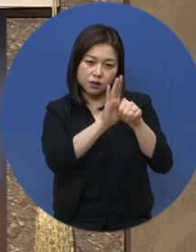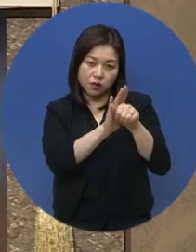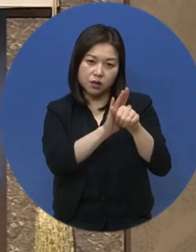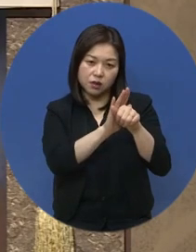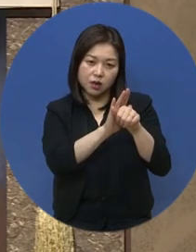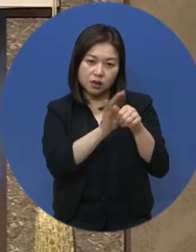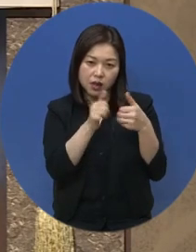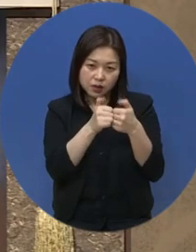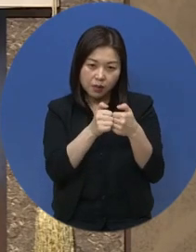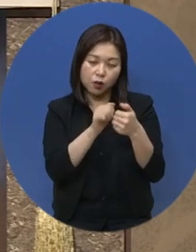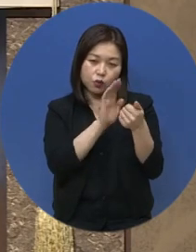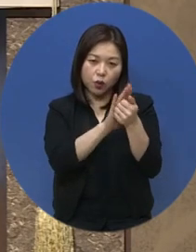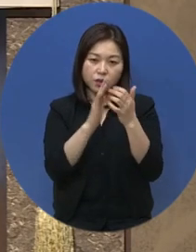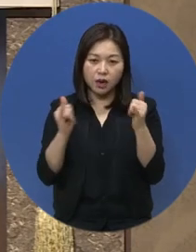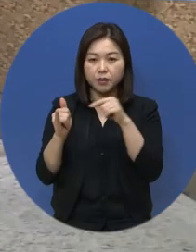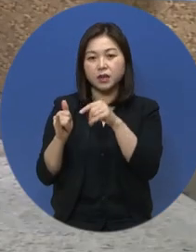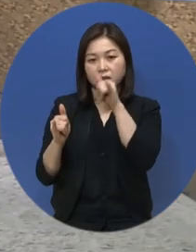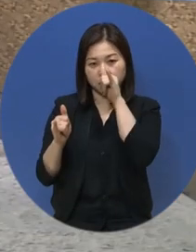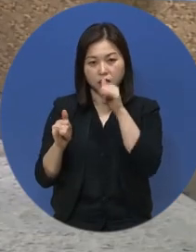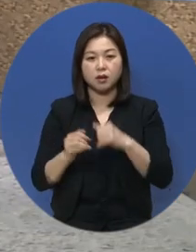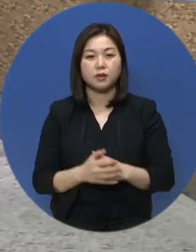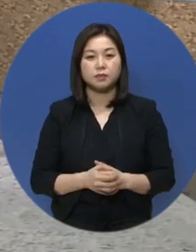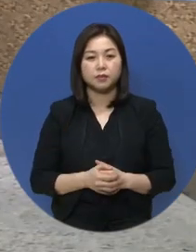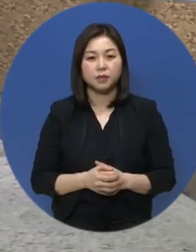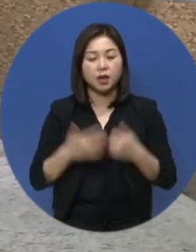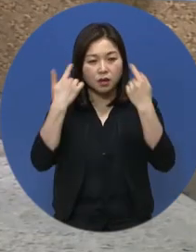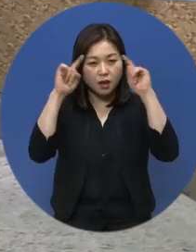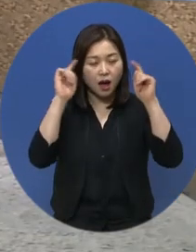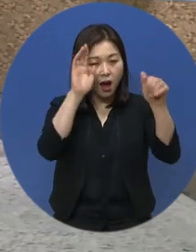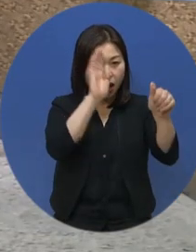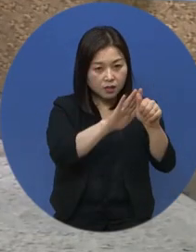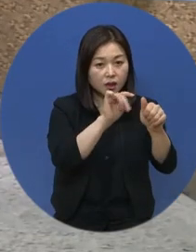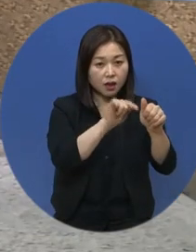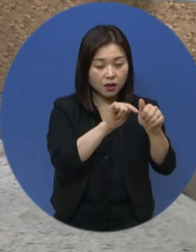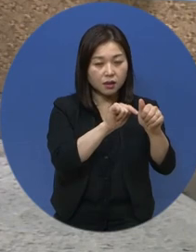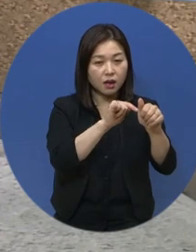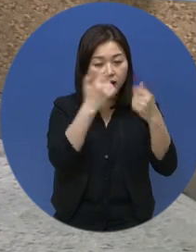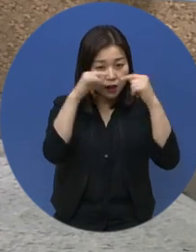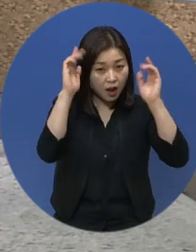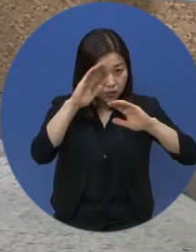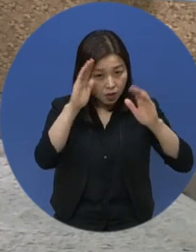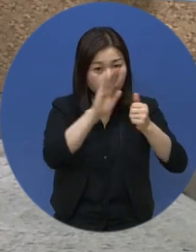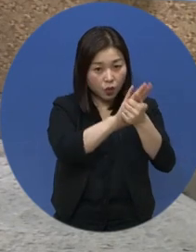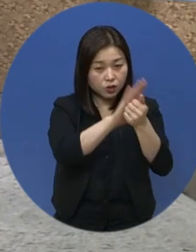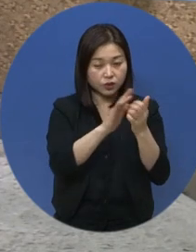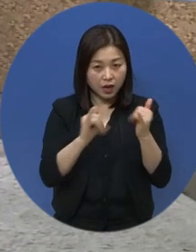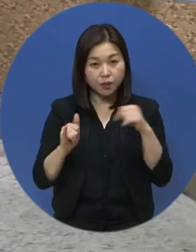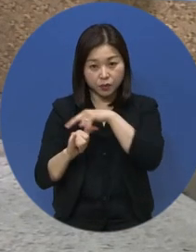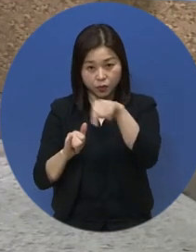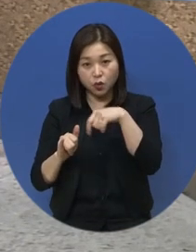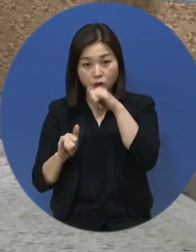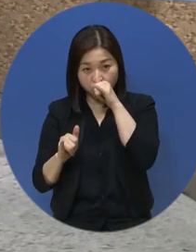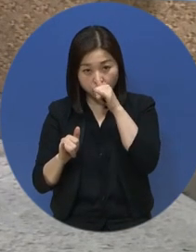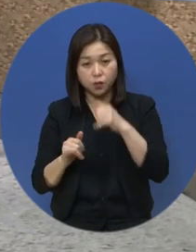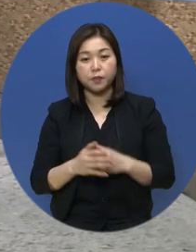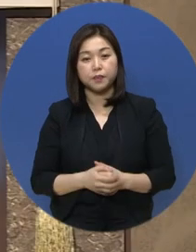도와주는 도우미들이 또 존재합니다. 그리고 그 대학생분들을 또 도와주는 사람이 또 따로 그렇죠. 있고. 그렇죠. 네. 왜냐하면 이